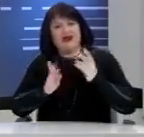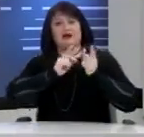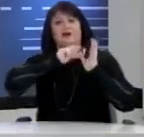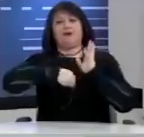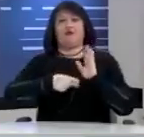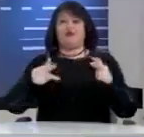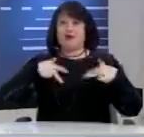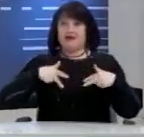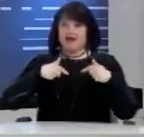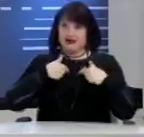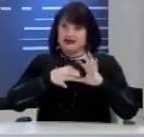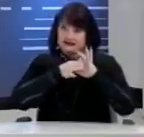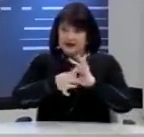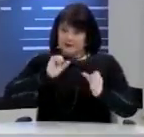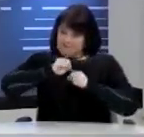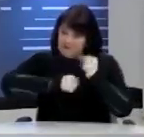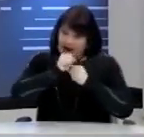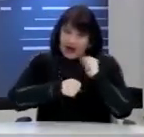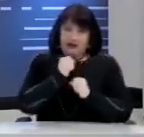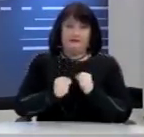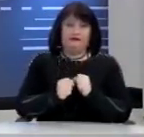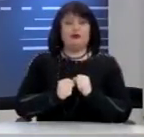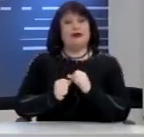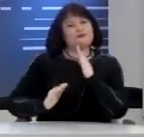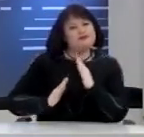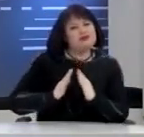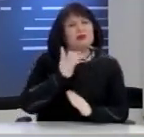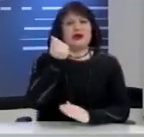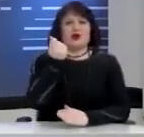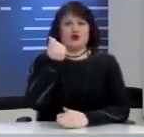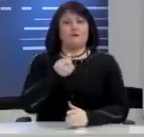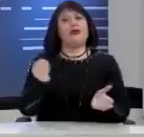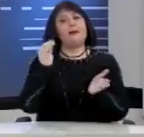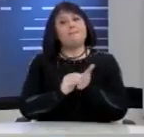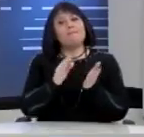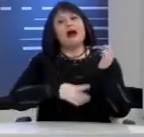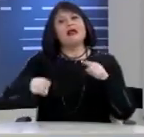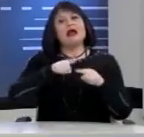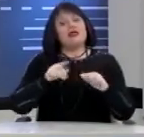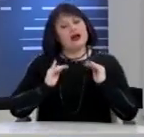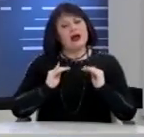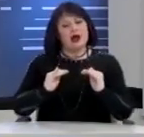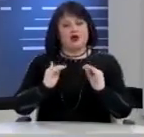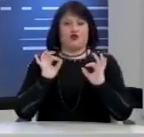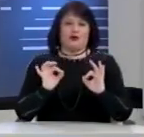Στην κυβέρνηση που συνεχίζει να δίνει μάχες για να ανατάξει την οικονομία και να ξαναφέρει τη χώρα στην κανονικότητα.